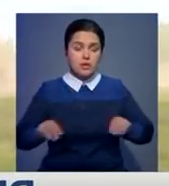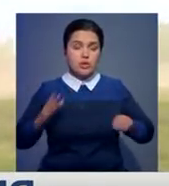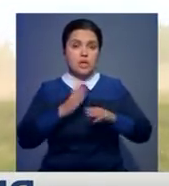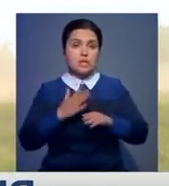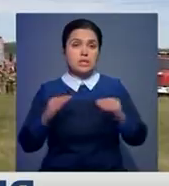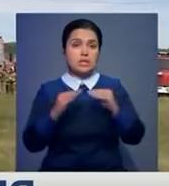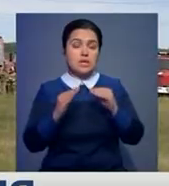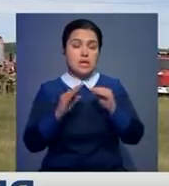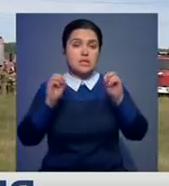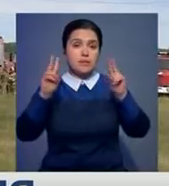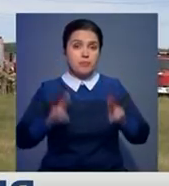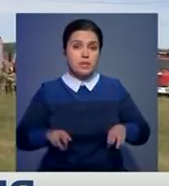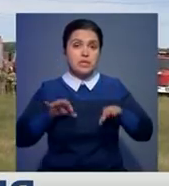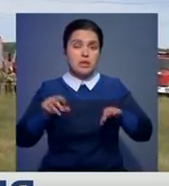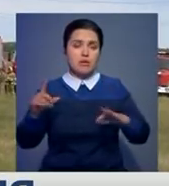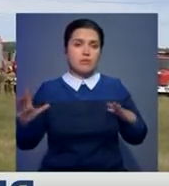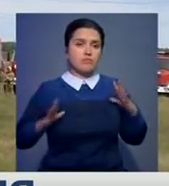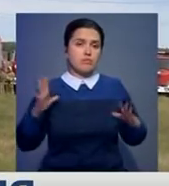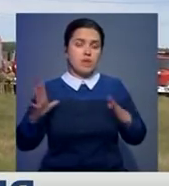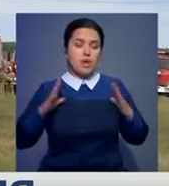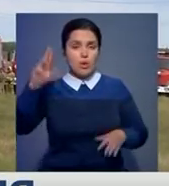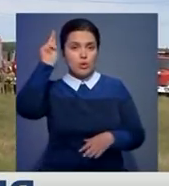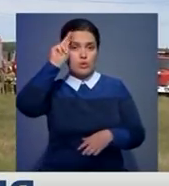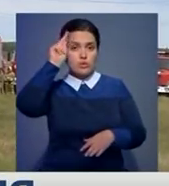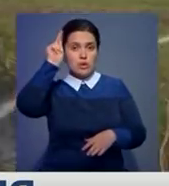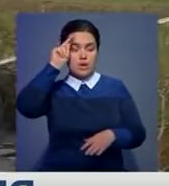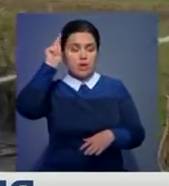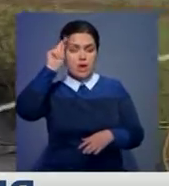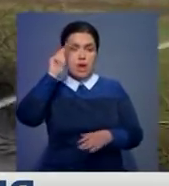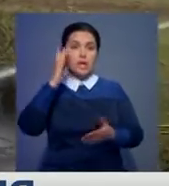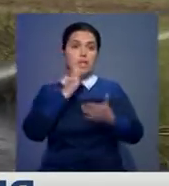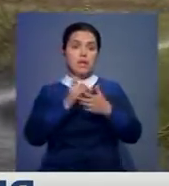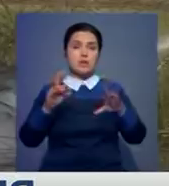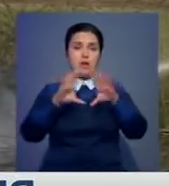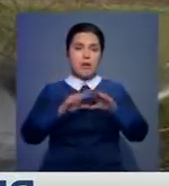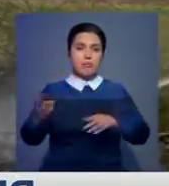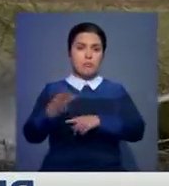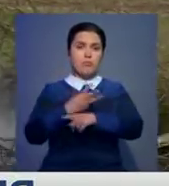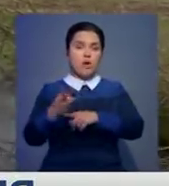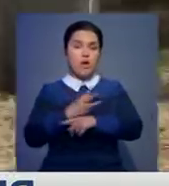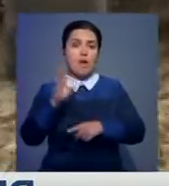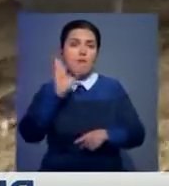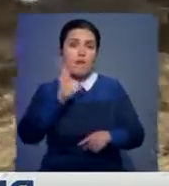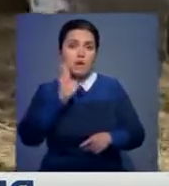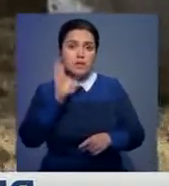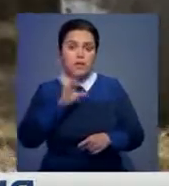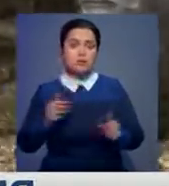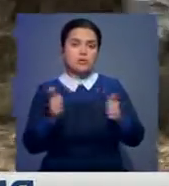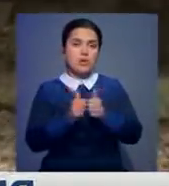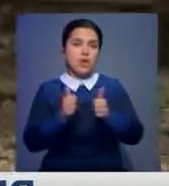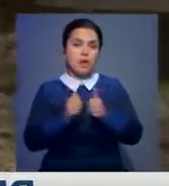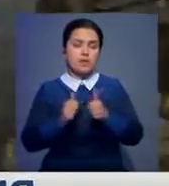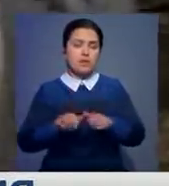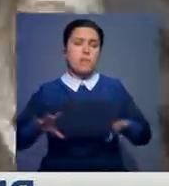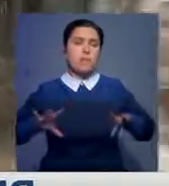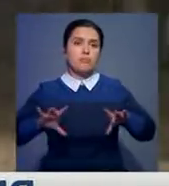единиц техники, которая стояла перед началом спасательных действий в 300 метрах. Костры тушили водой, вокруг еще тракторы нарезали круги, так